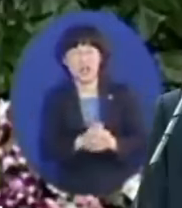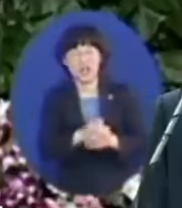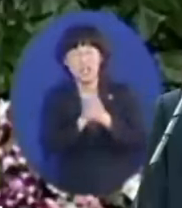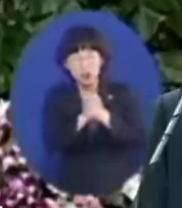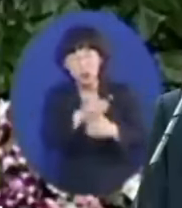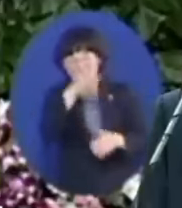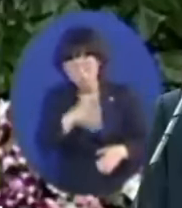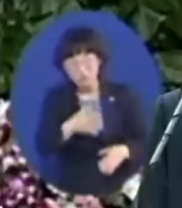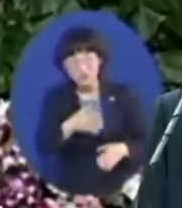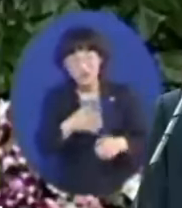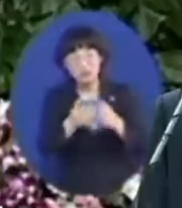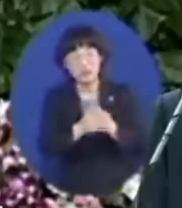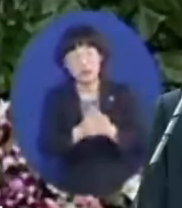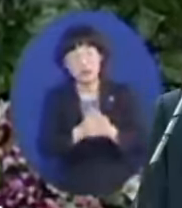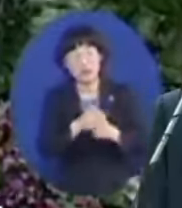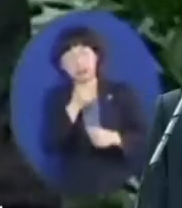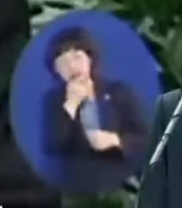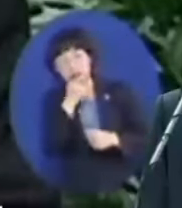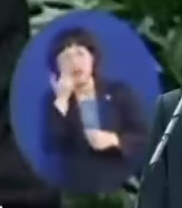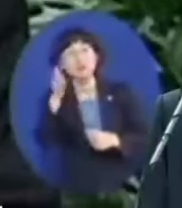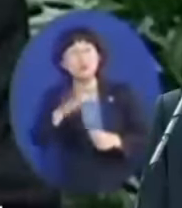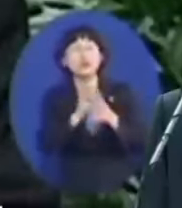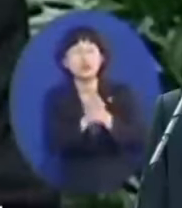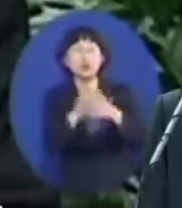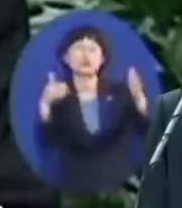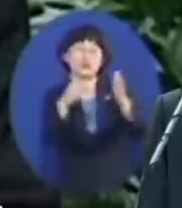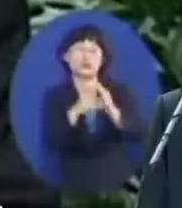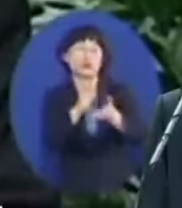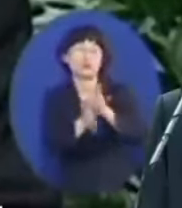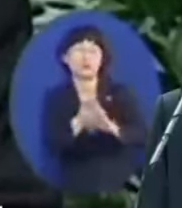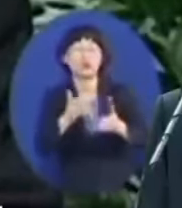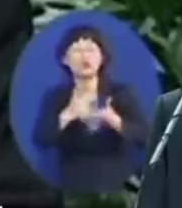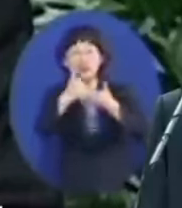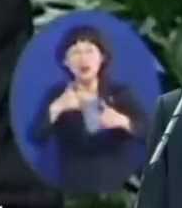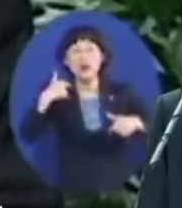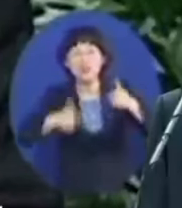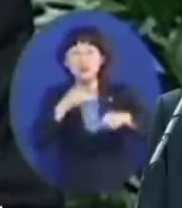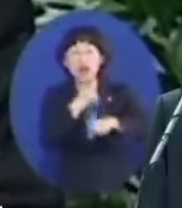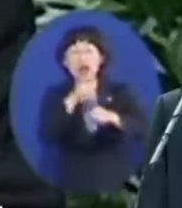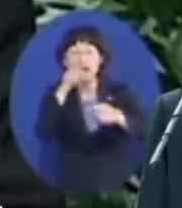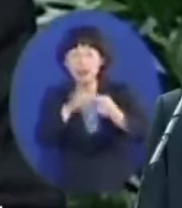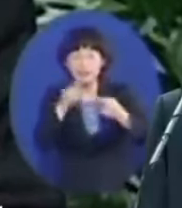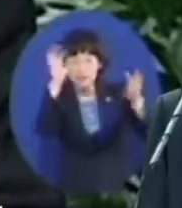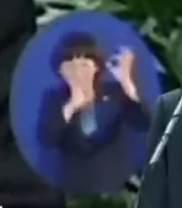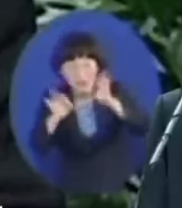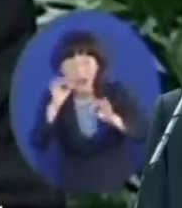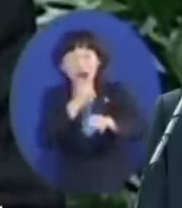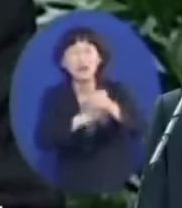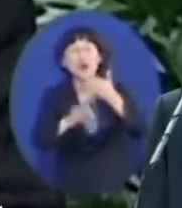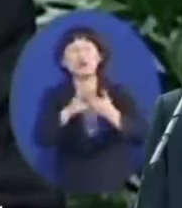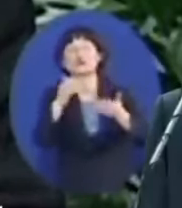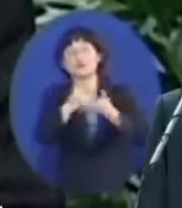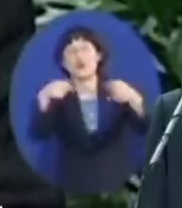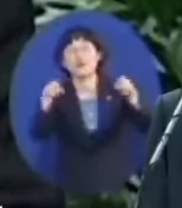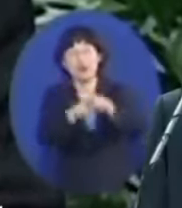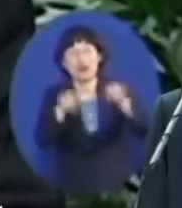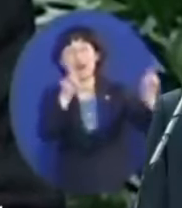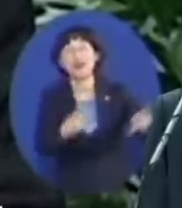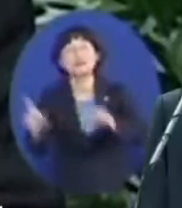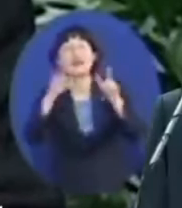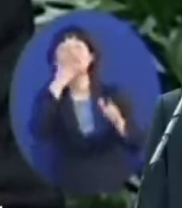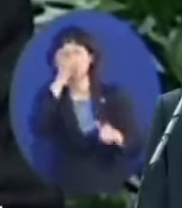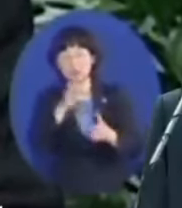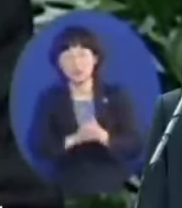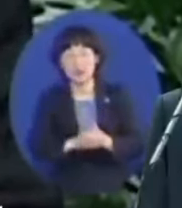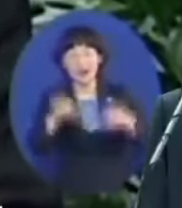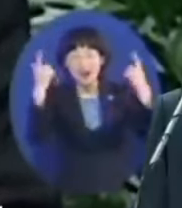그래야 그렇지. 기도하려면 끝이 없지요. 주님을 기쁘시게 할 것을 찾아서 행해야 주님과 함께 살 수 있는 것입니다. 우리가 항상